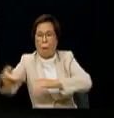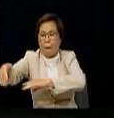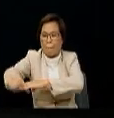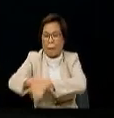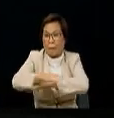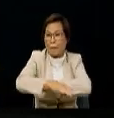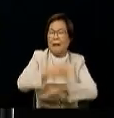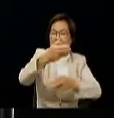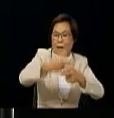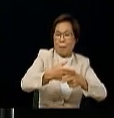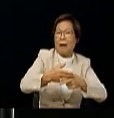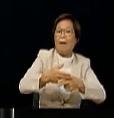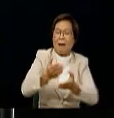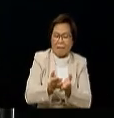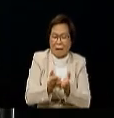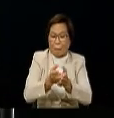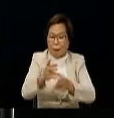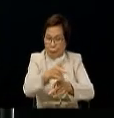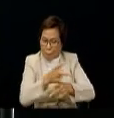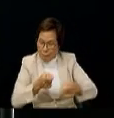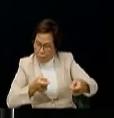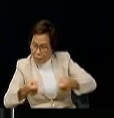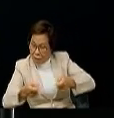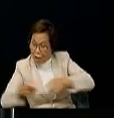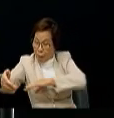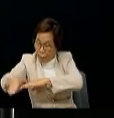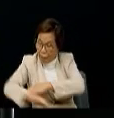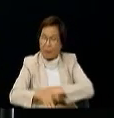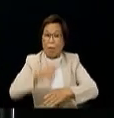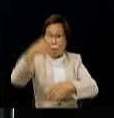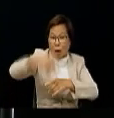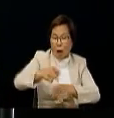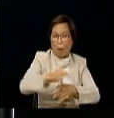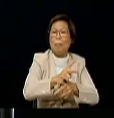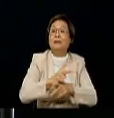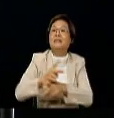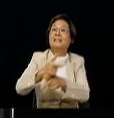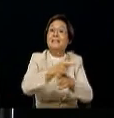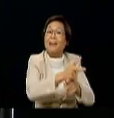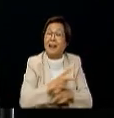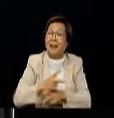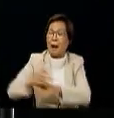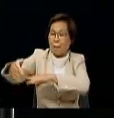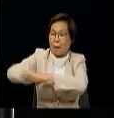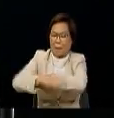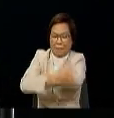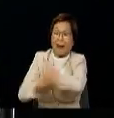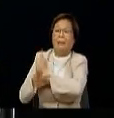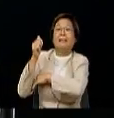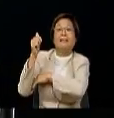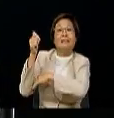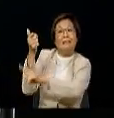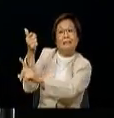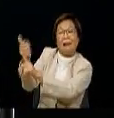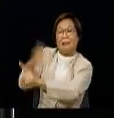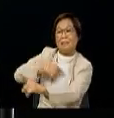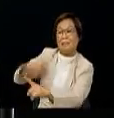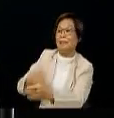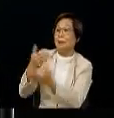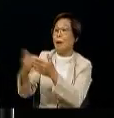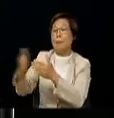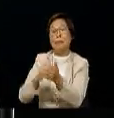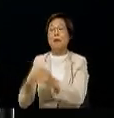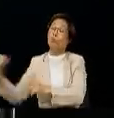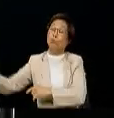pengawal pantai jadi seharusnya dia mengawal pantai negara diolahnya tapi di oleh sampai ke beting